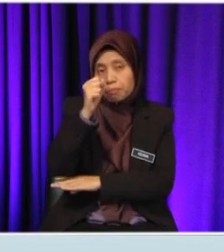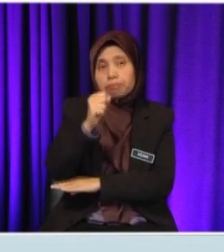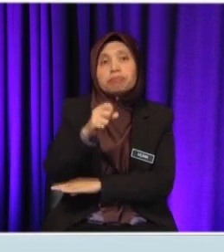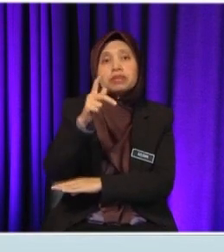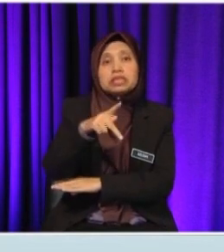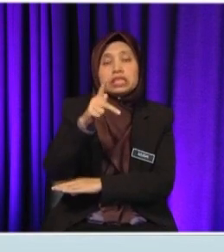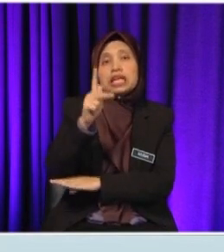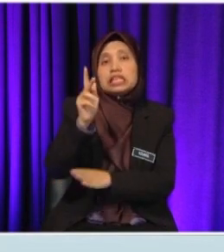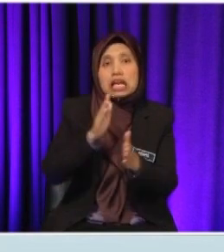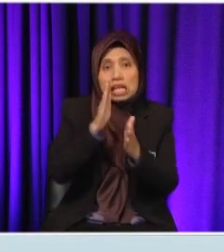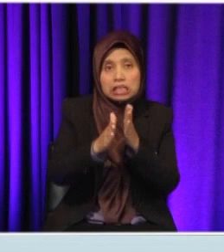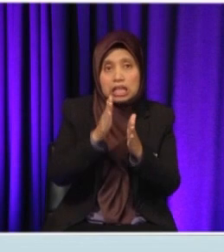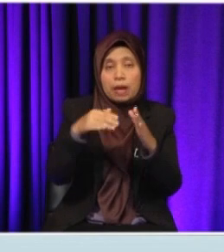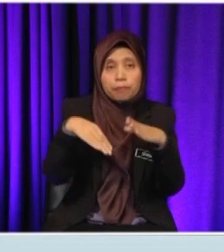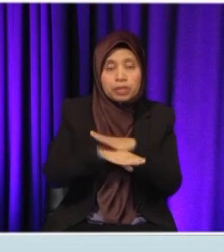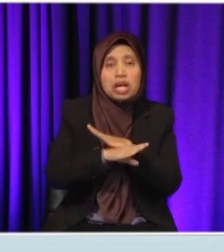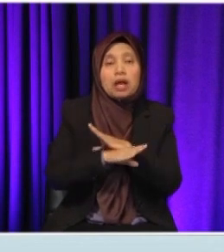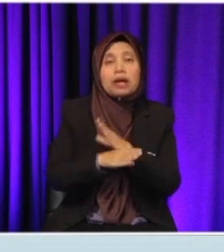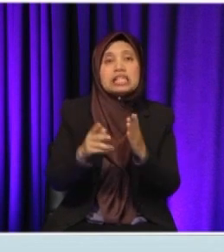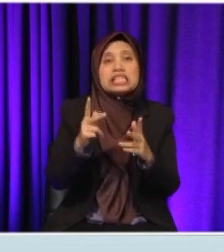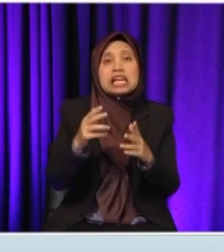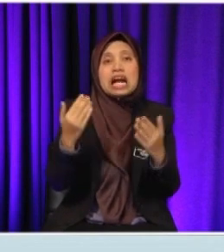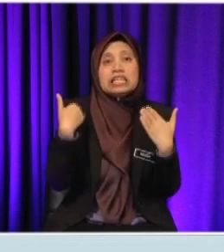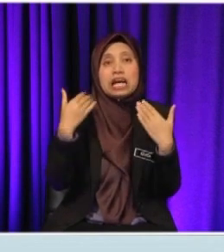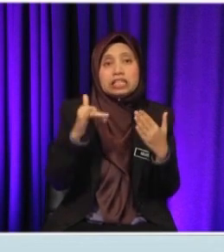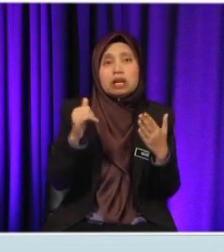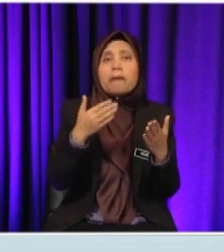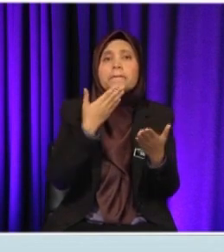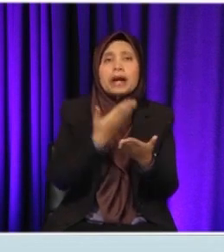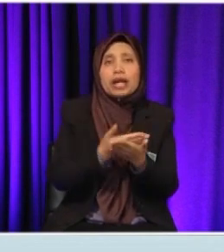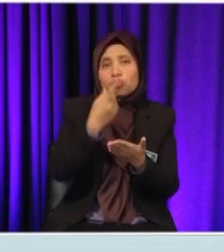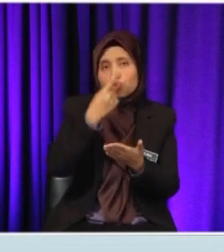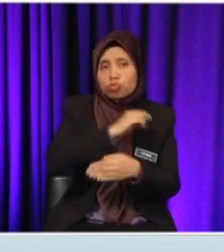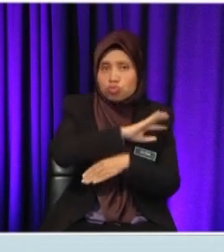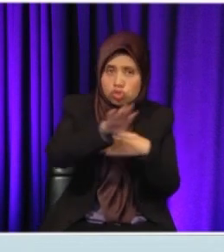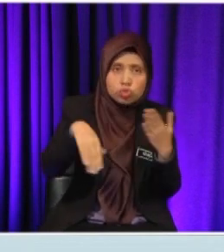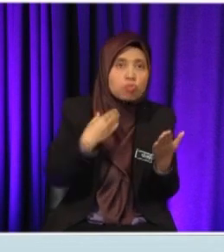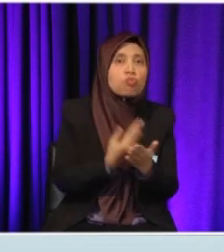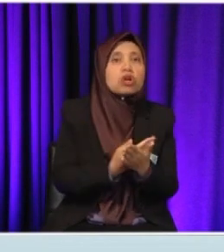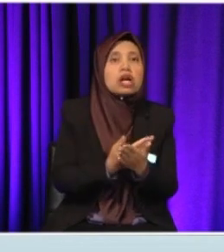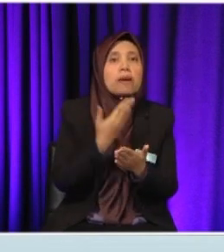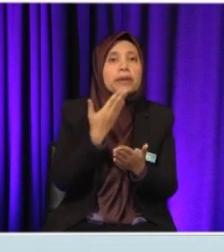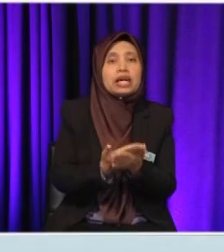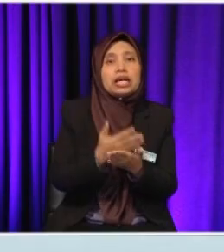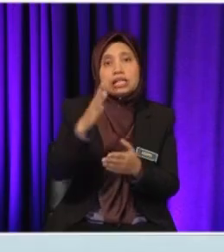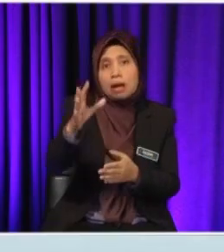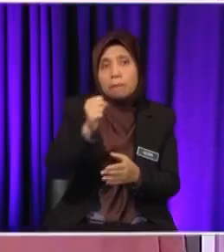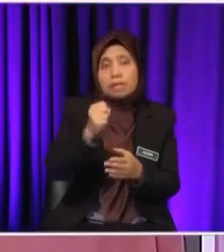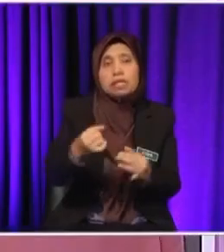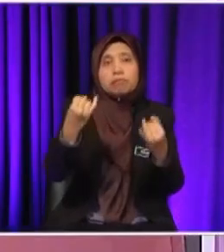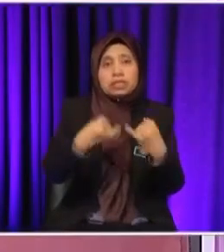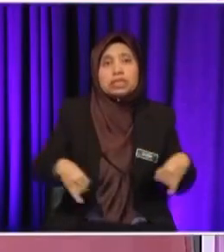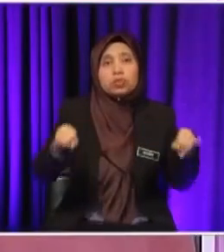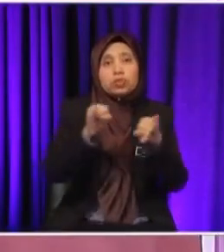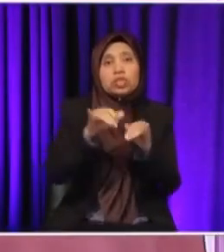kereta api dalam keadaan baik dan sentiasa demi kebaikan semua masyarakat. Maknanya mengambil daripada peristiwa